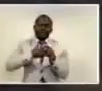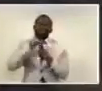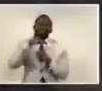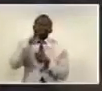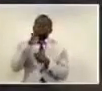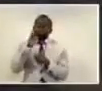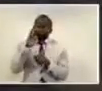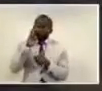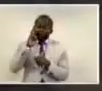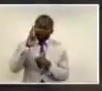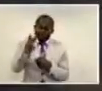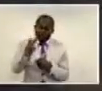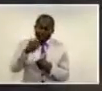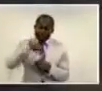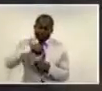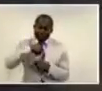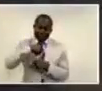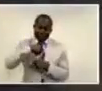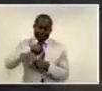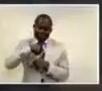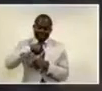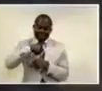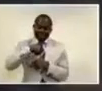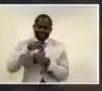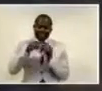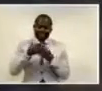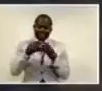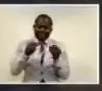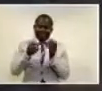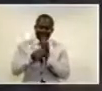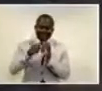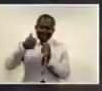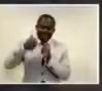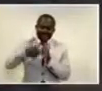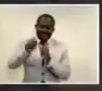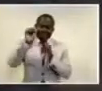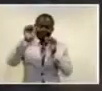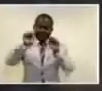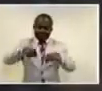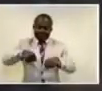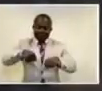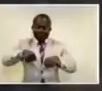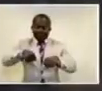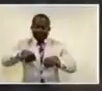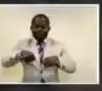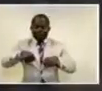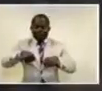igihe uzambonera akaba ari gukemura ikibazo cyawe bishobora